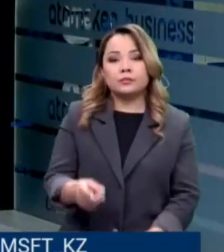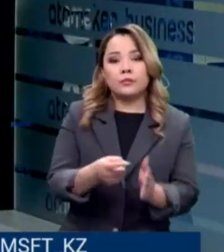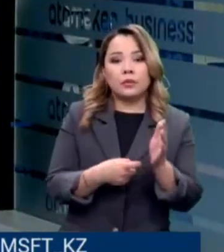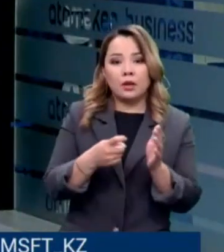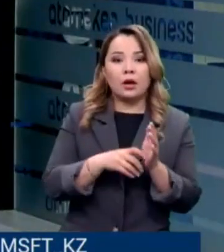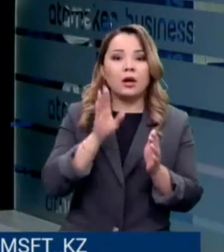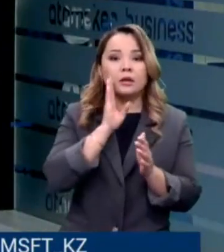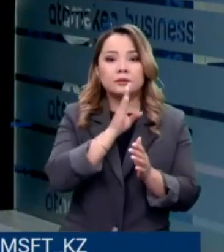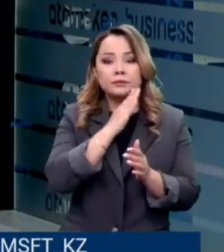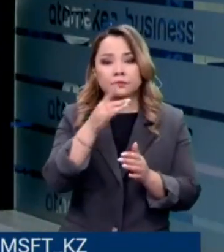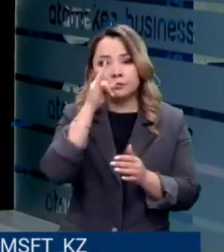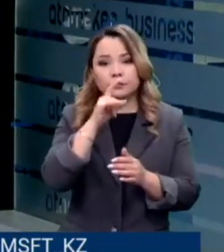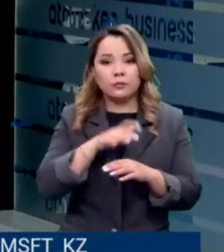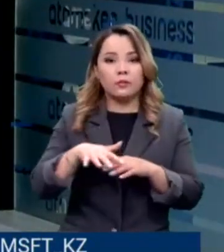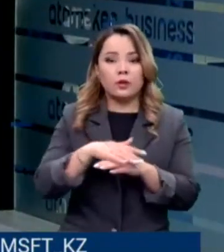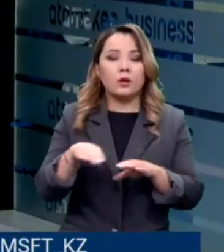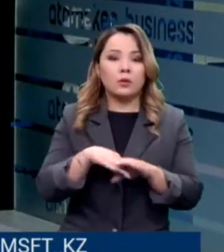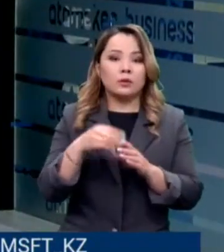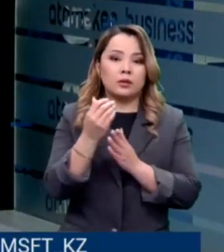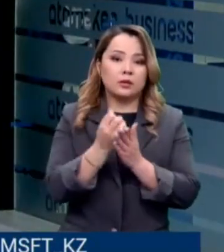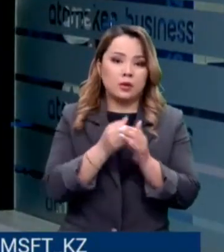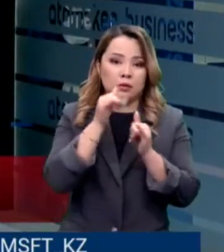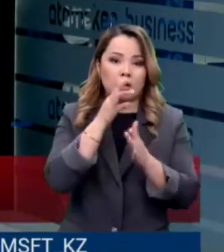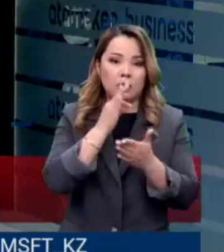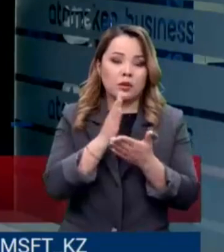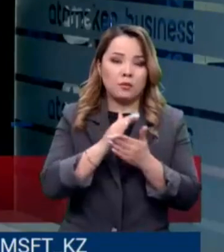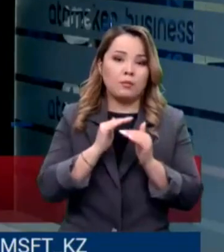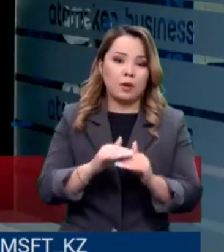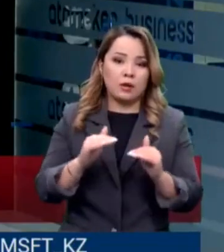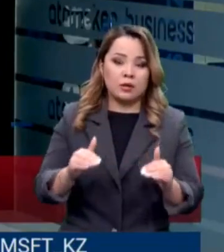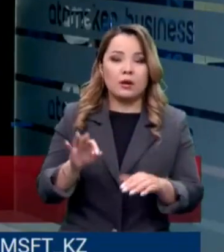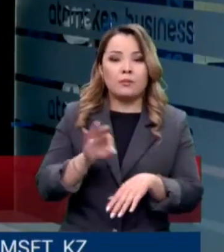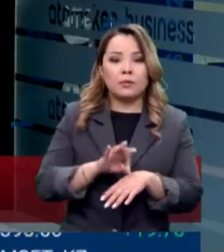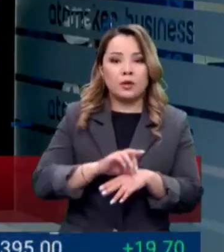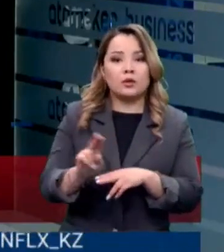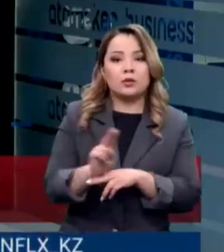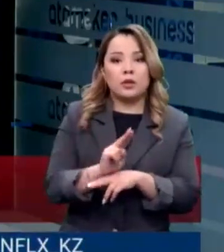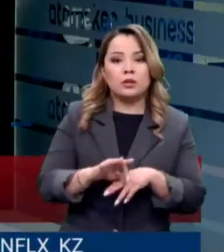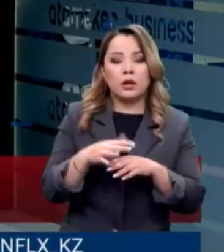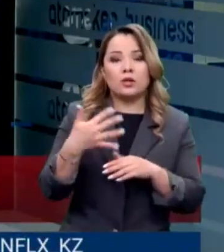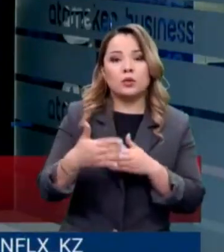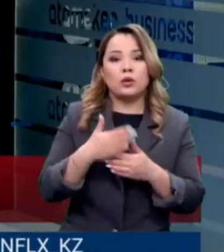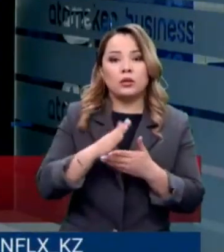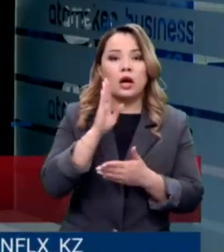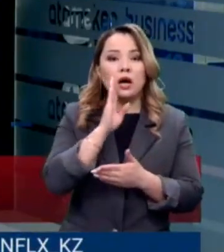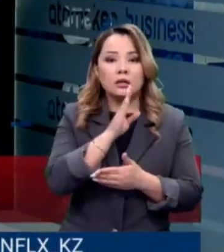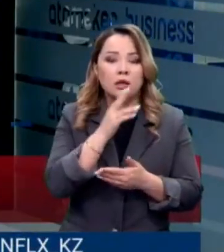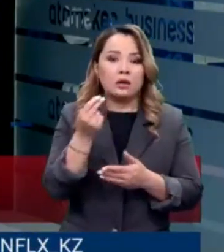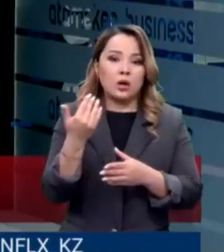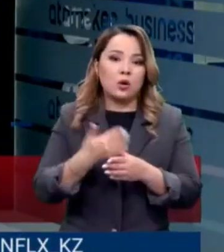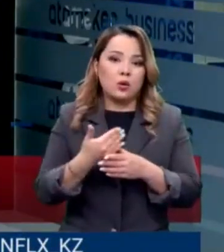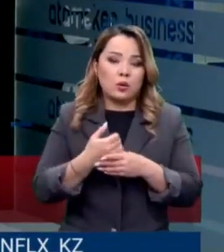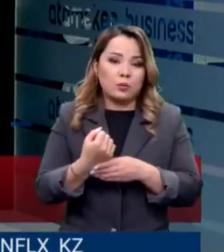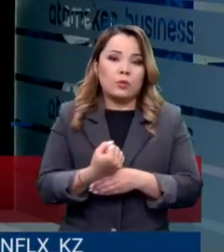Қарағандылық аналар Қазақстан халқына қорына тіркеле алмай жүр. Балаларының дертіне ем іздеген 50-ден аса ана қаржылай